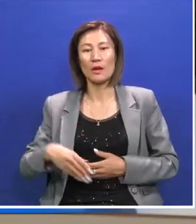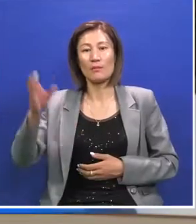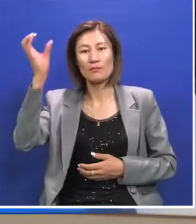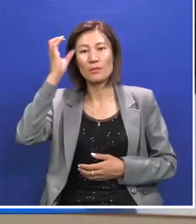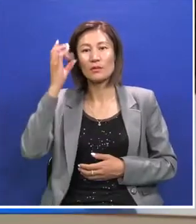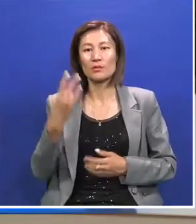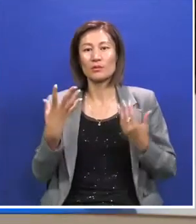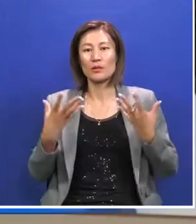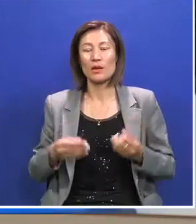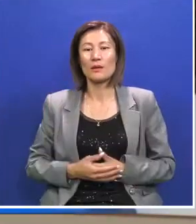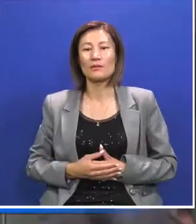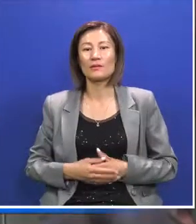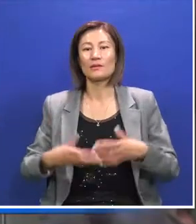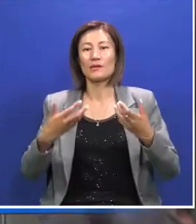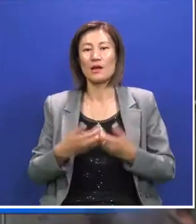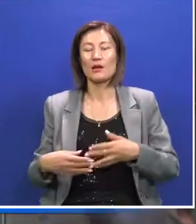қажет ететін баламыздың саны